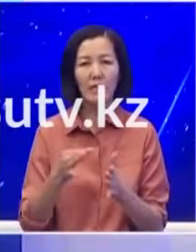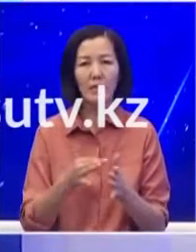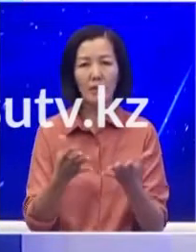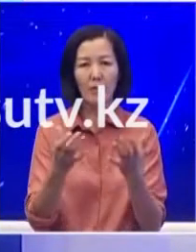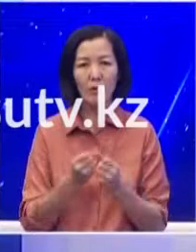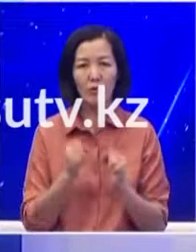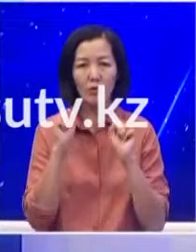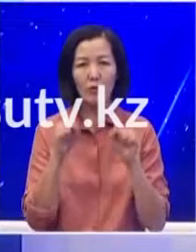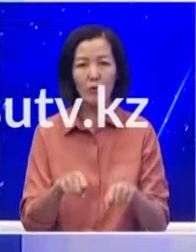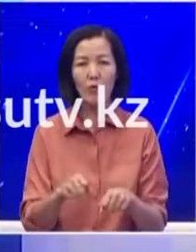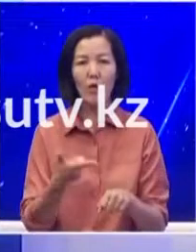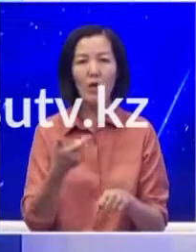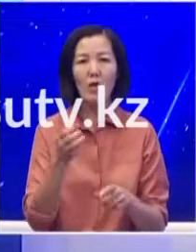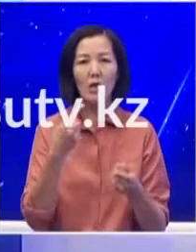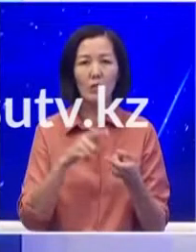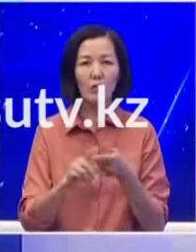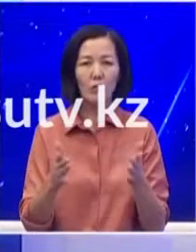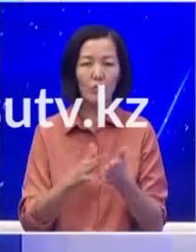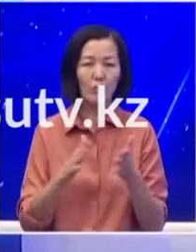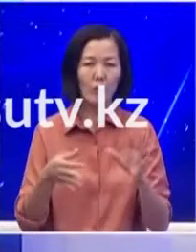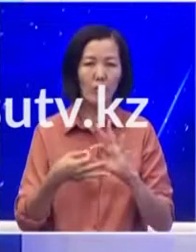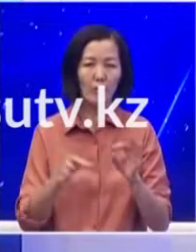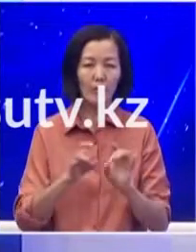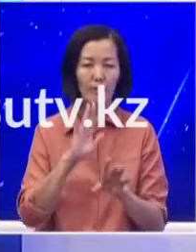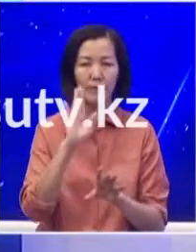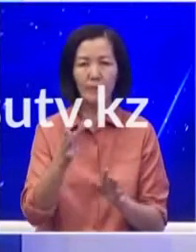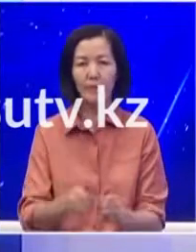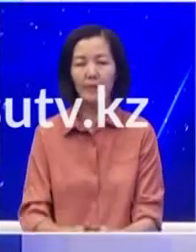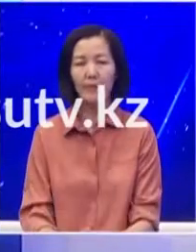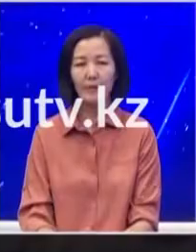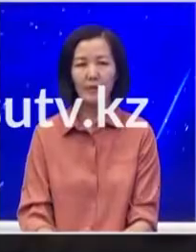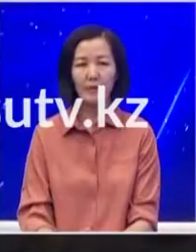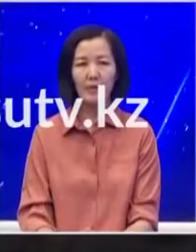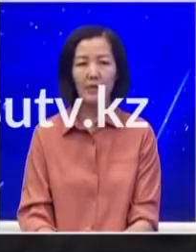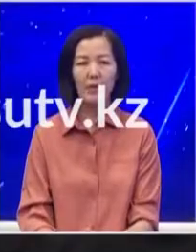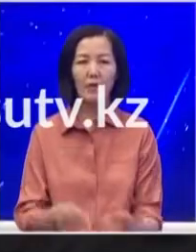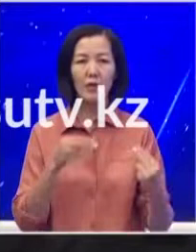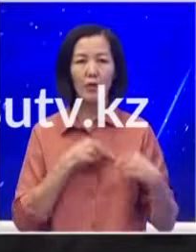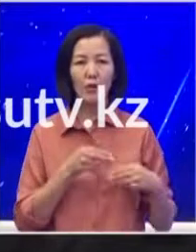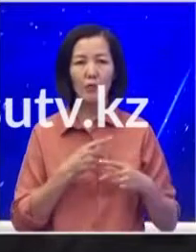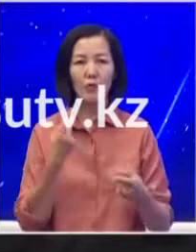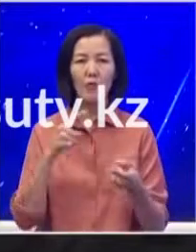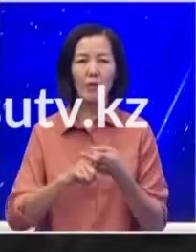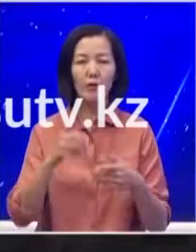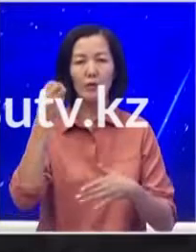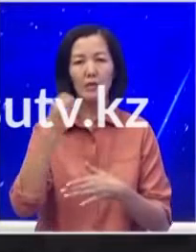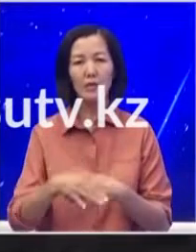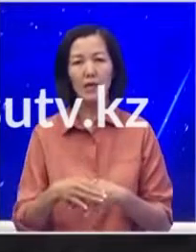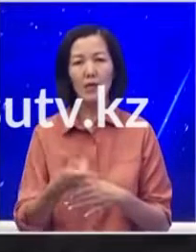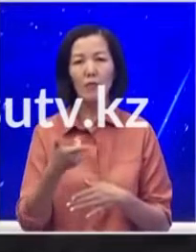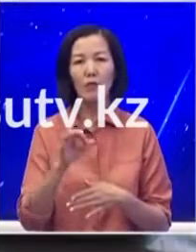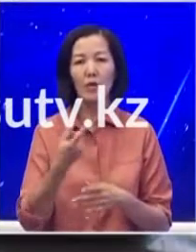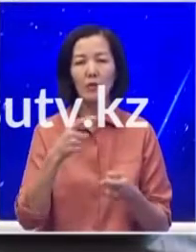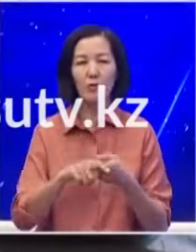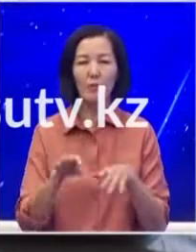получат доступ к голубому топливу. Более подробнее расскажет наш корреспондент. Работы по подключению к центральному отоплению